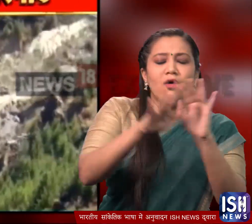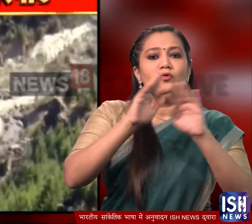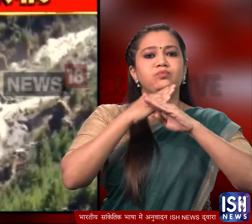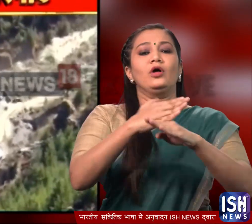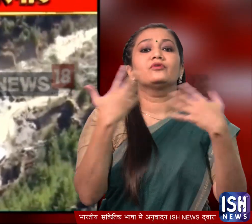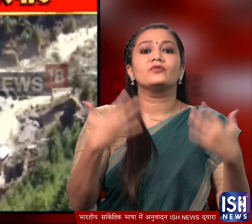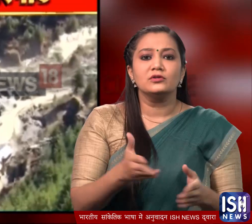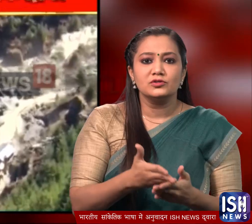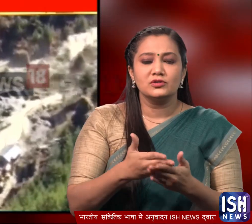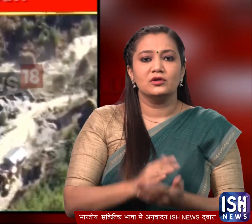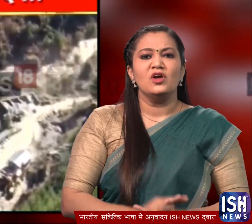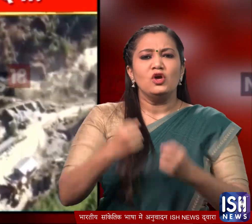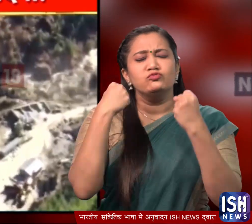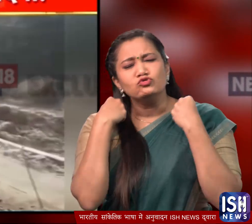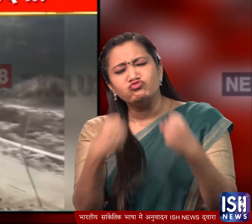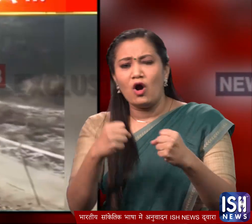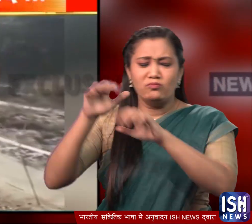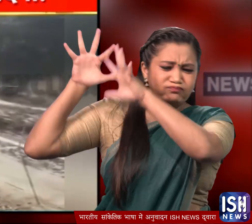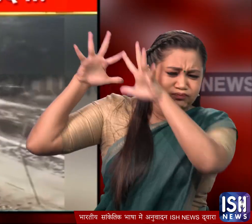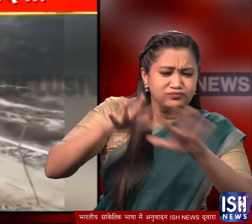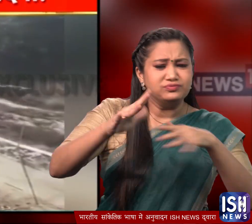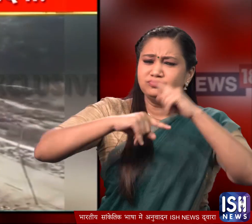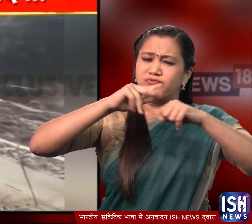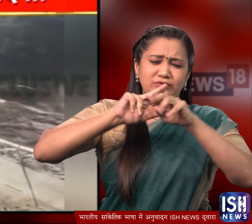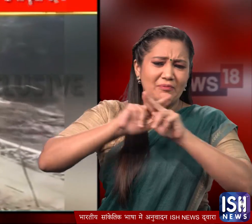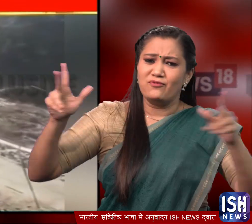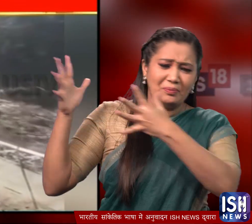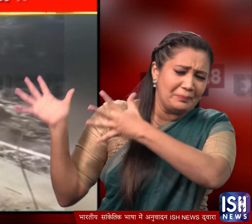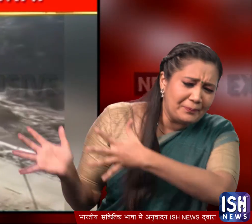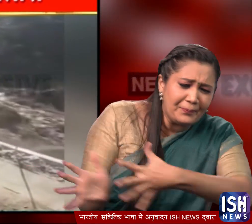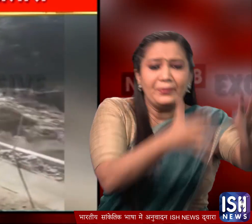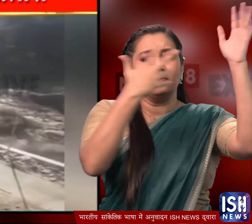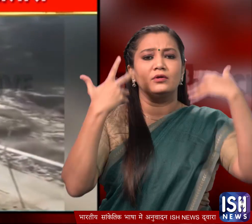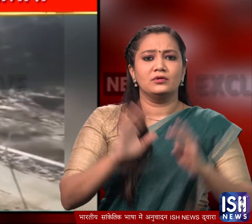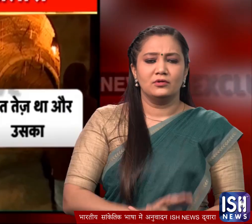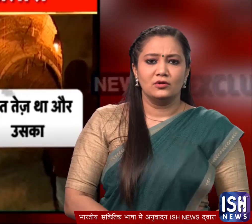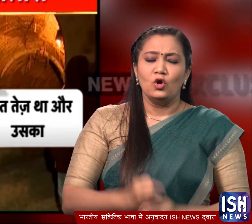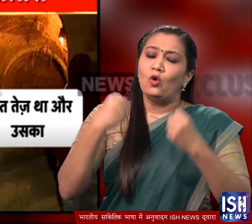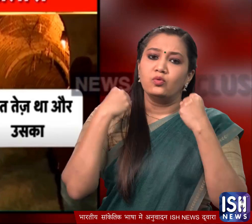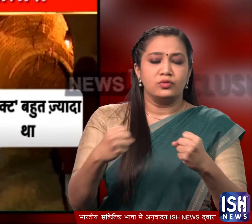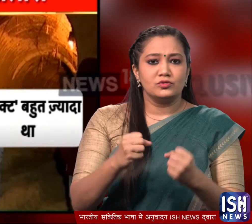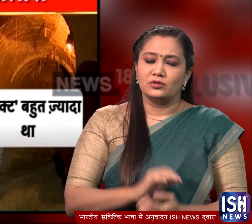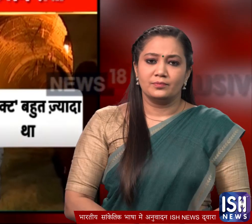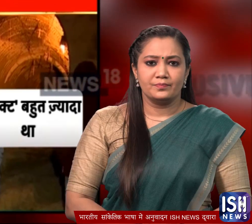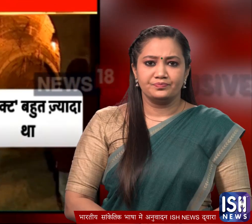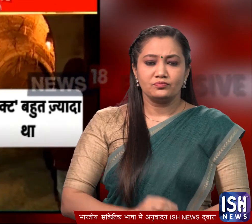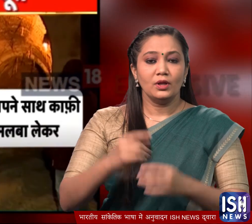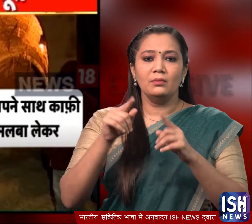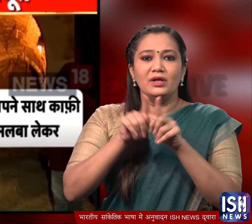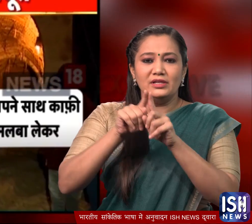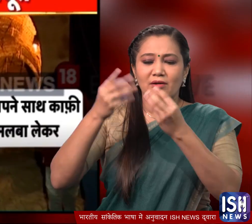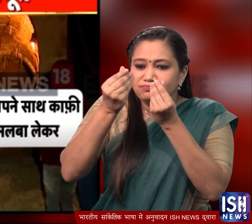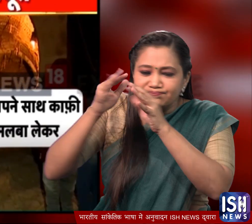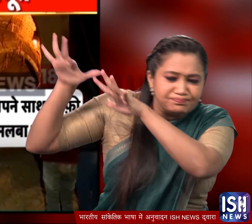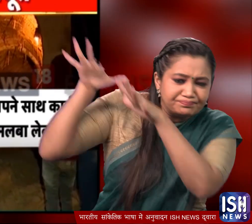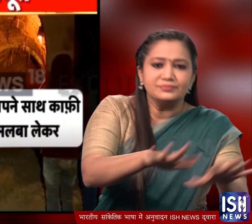सैलाब की ऊंचाई सुरंग से भी ज्यादा थी और ताकत इतनी कि जो सामने आया वो तिनके की तरह बहता चला गया। बहुत तेज था, उसमें काफी इम्पैक्ट बहुत ज्यादा तेज